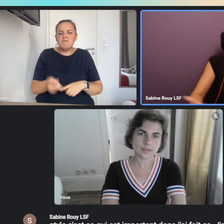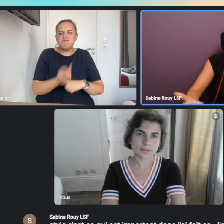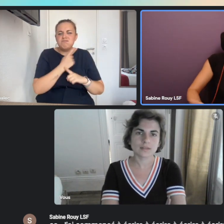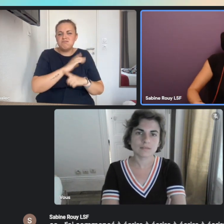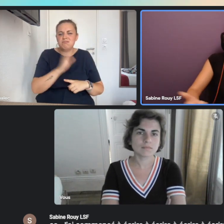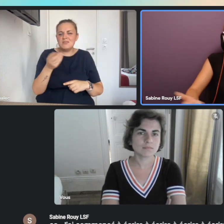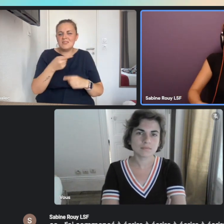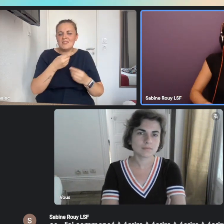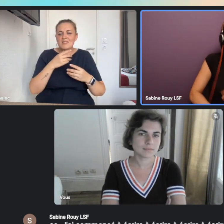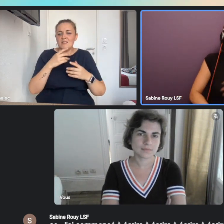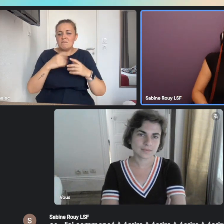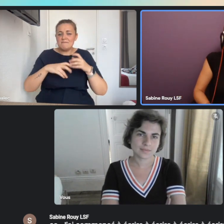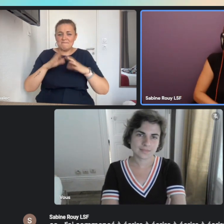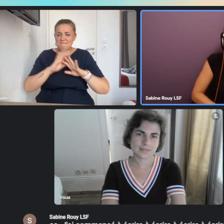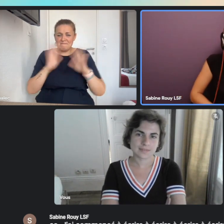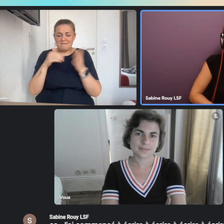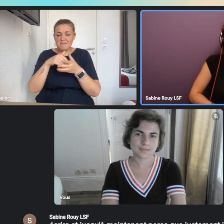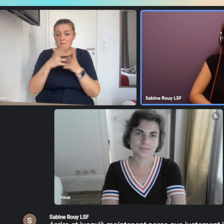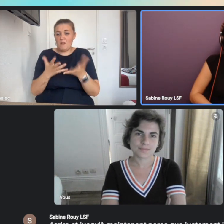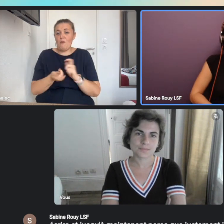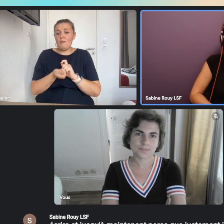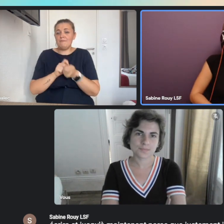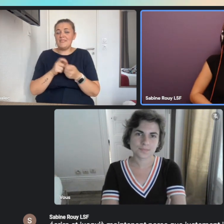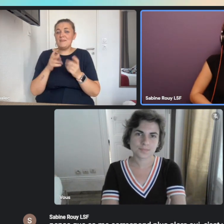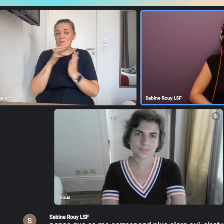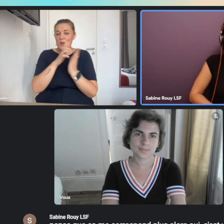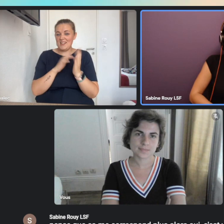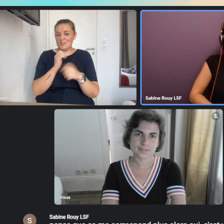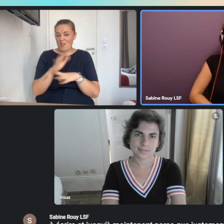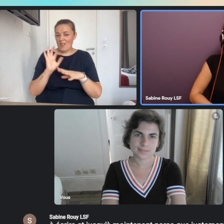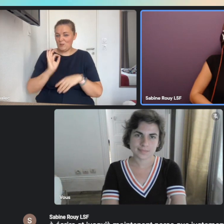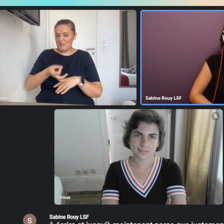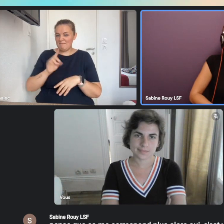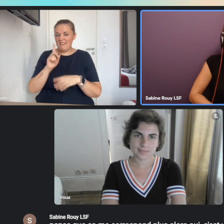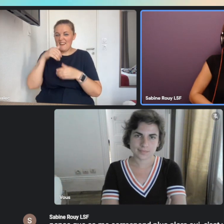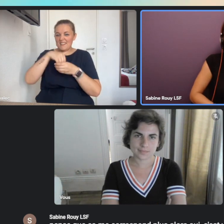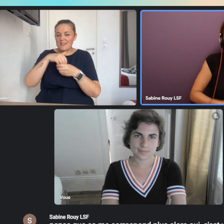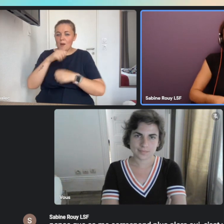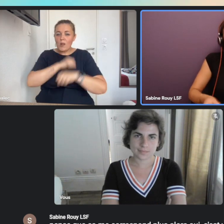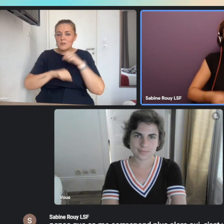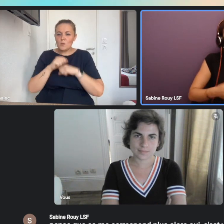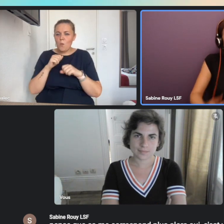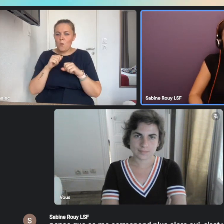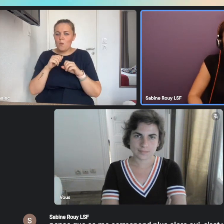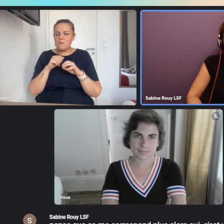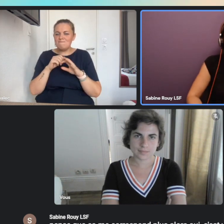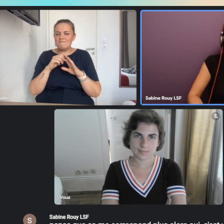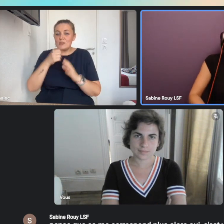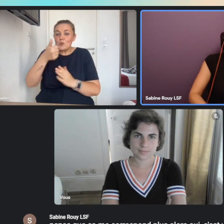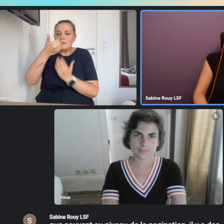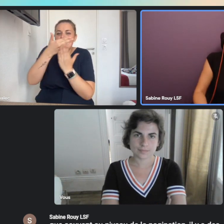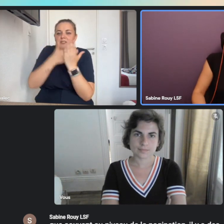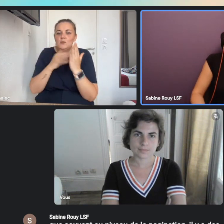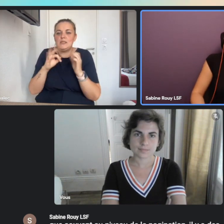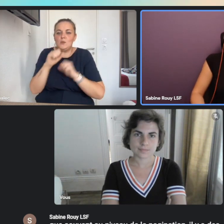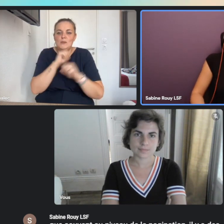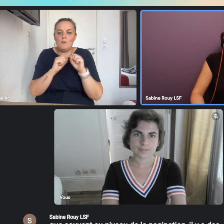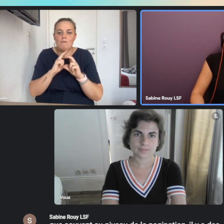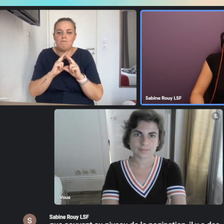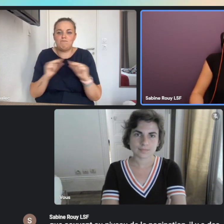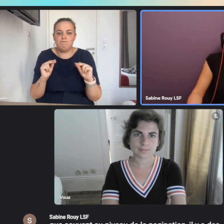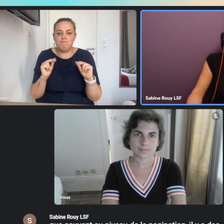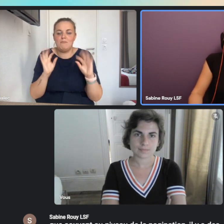1, on peut faire un sommaire. Je dis: «Non, ça m'intéresse pas en fait». Donc maintenant, en fait, j'ai un bullet journal effectivement, mais avec une